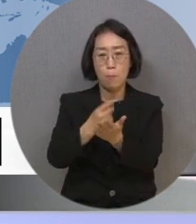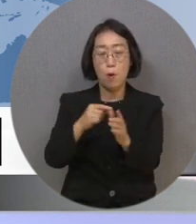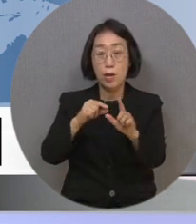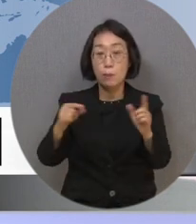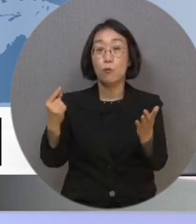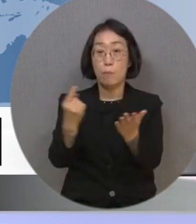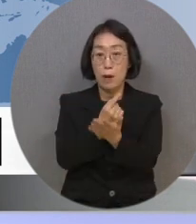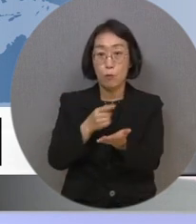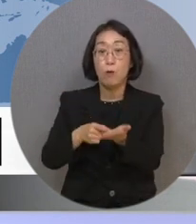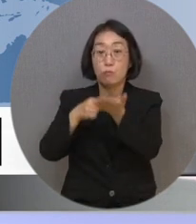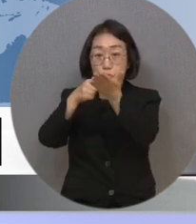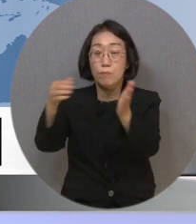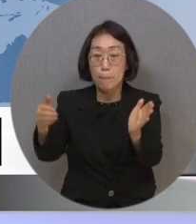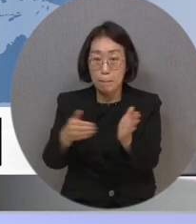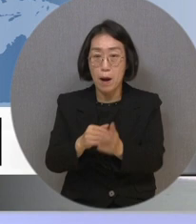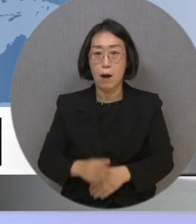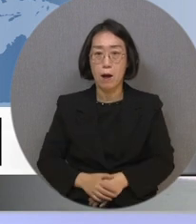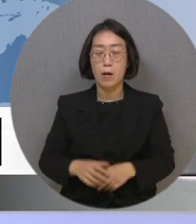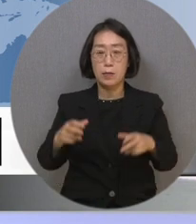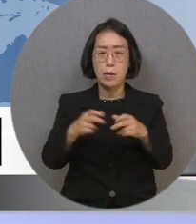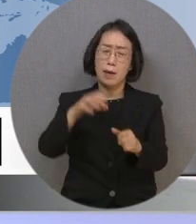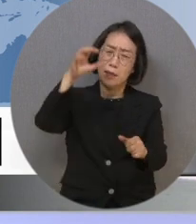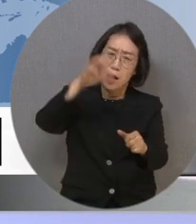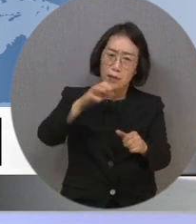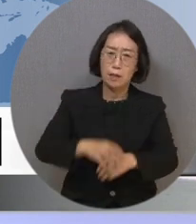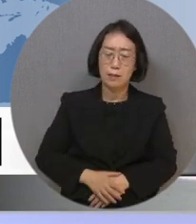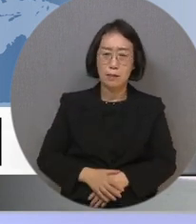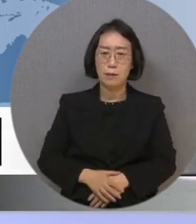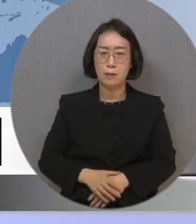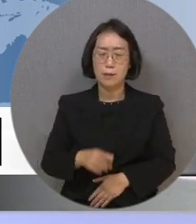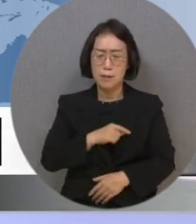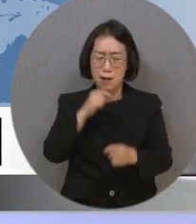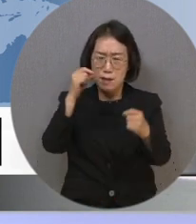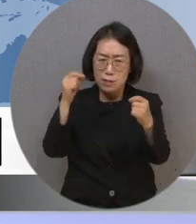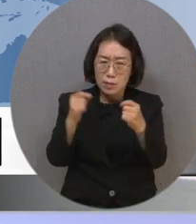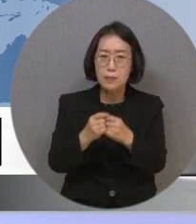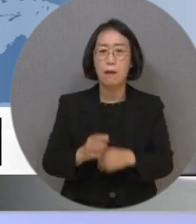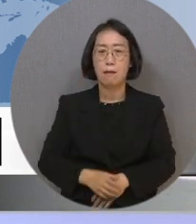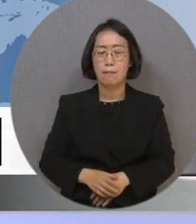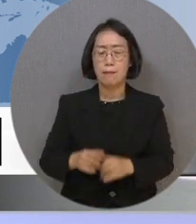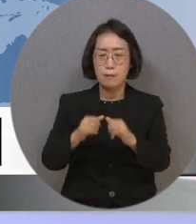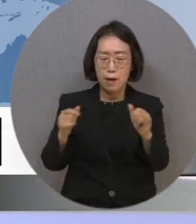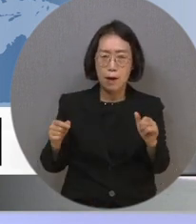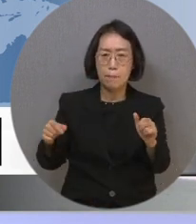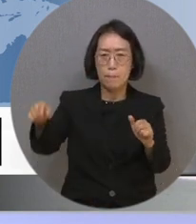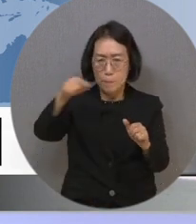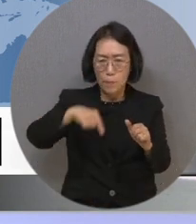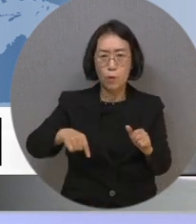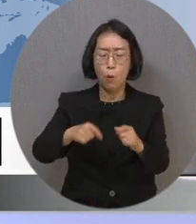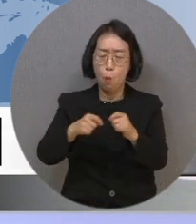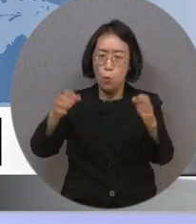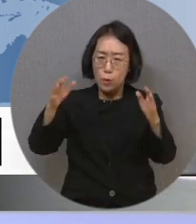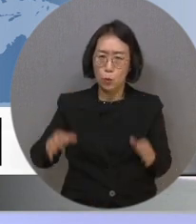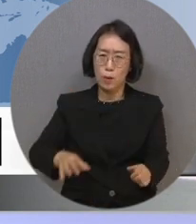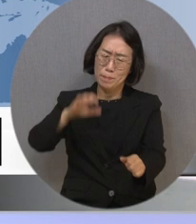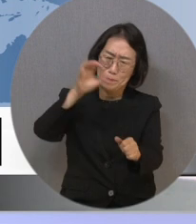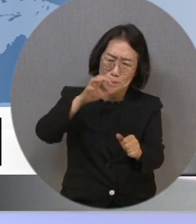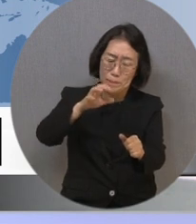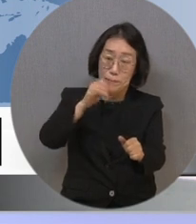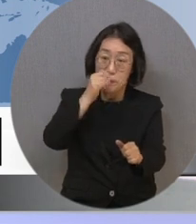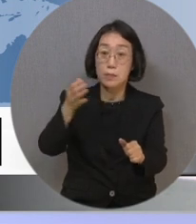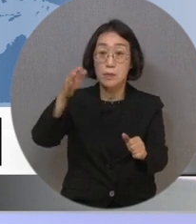대표 발휘했습니다이 장애인 학대는 가장 가까운 친밀한 사람으로부터 오랜 기간 나타나는데